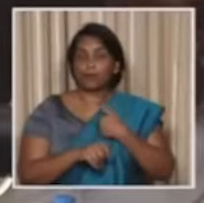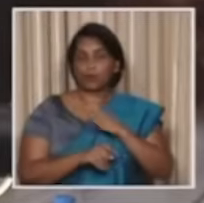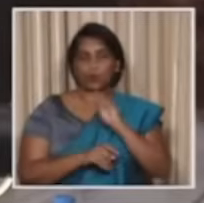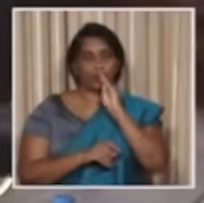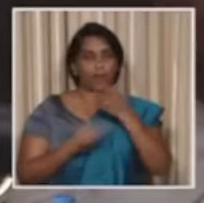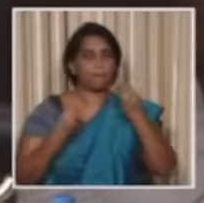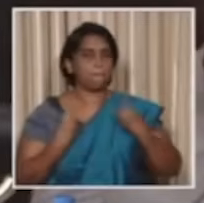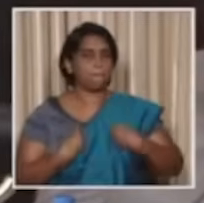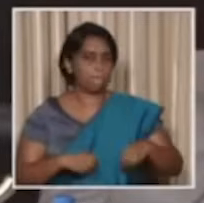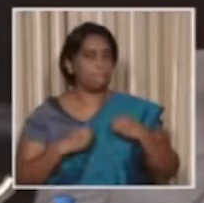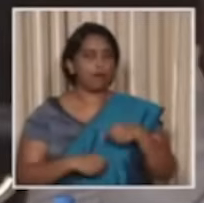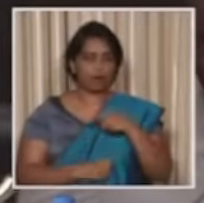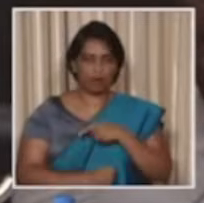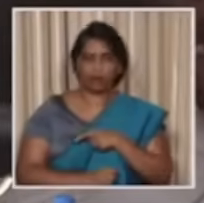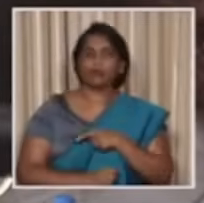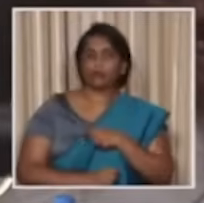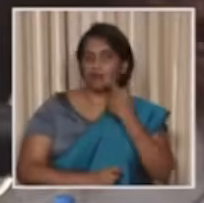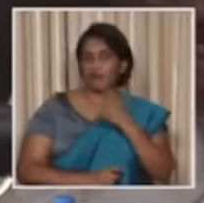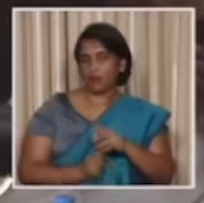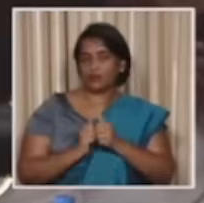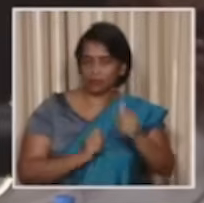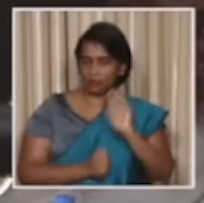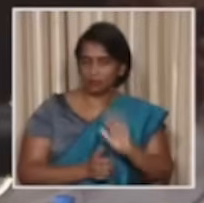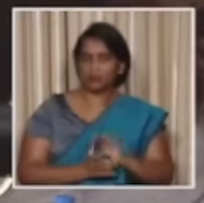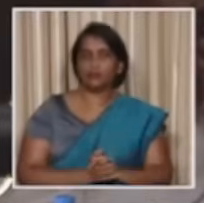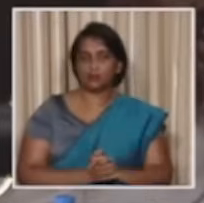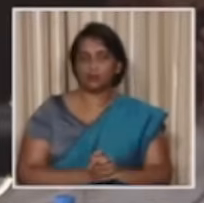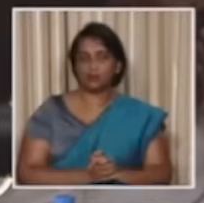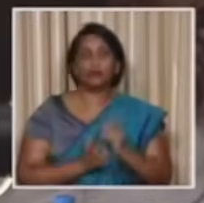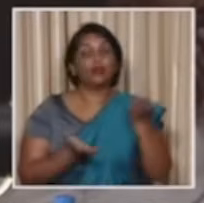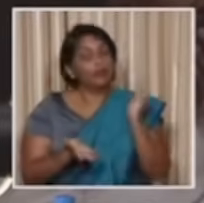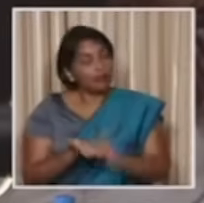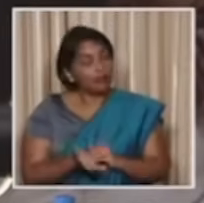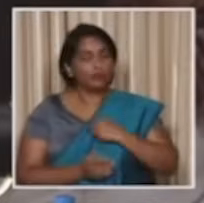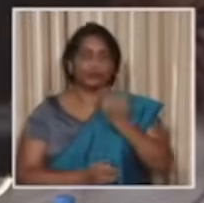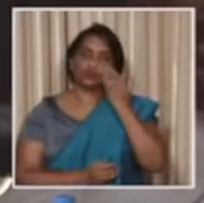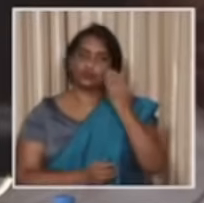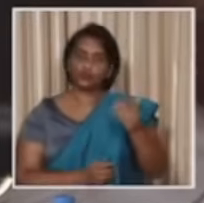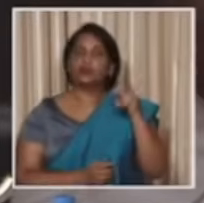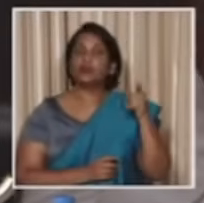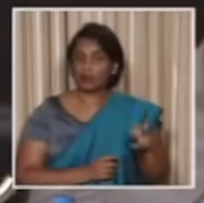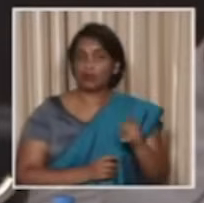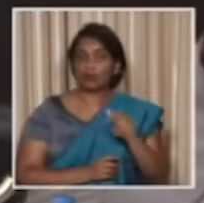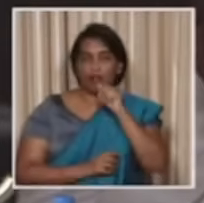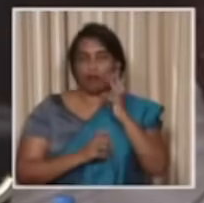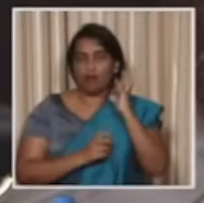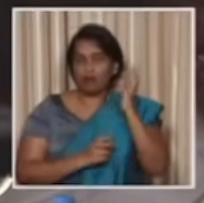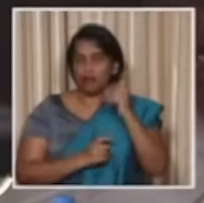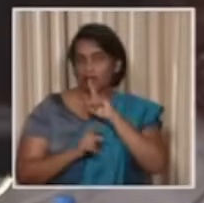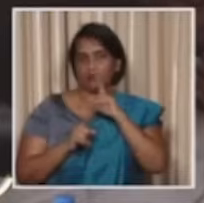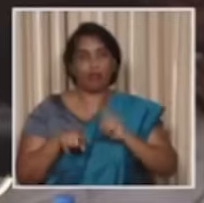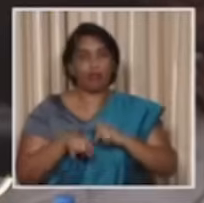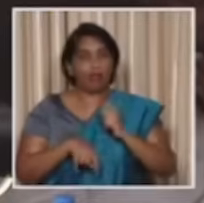යුතු අලාභයක් මේ නිසා සිද්ධ වෙනවා. තවත් විදියකට බැලුවොත් මේකේ ඔපචුනිටි කෝස්ට් එක එහෙමත්